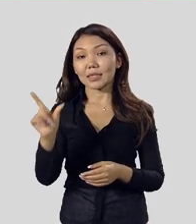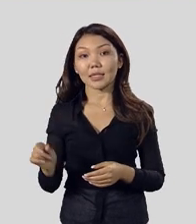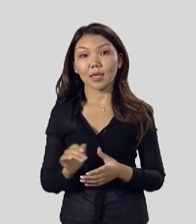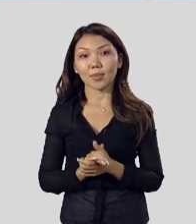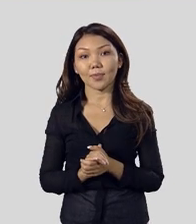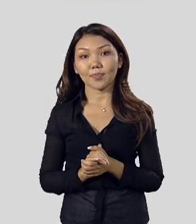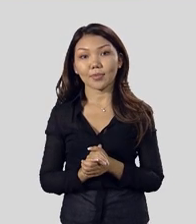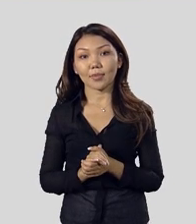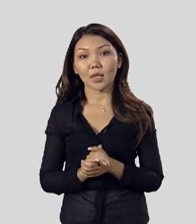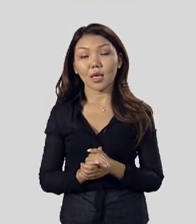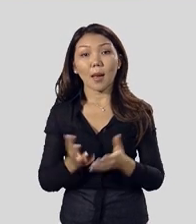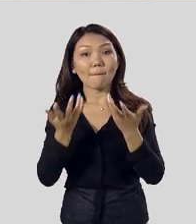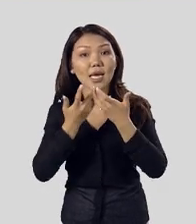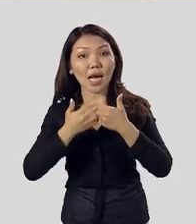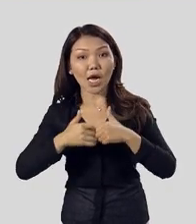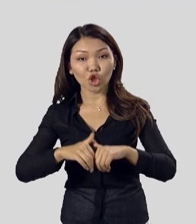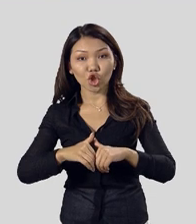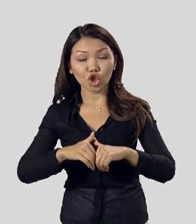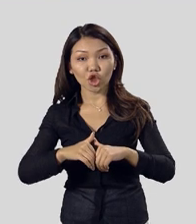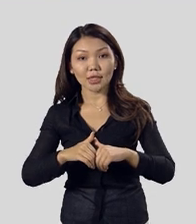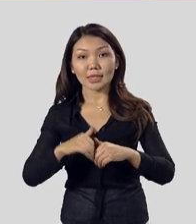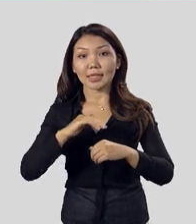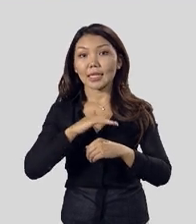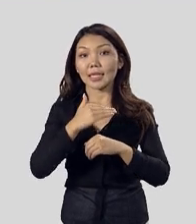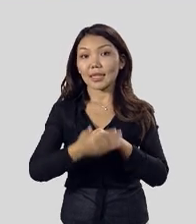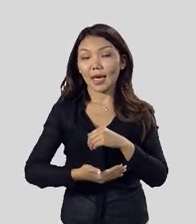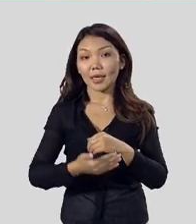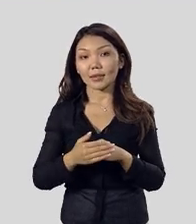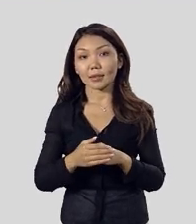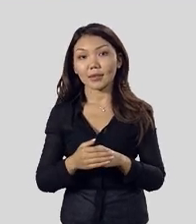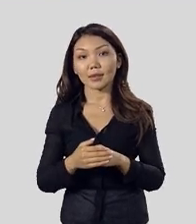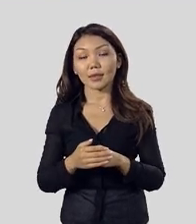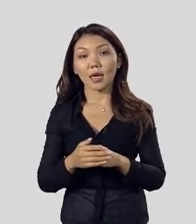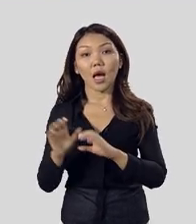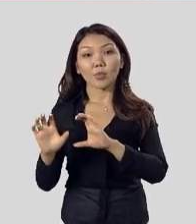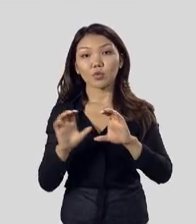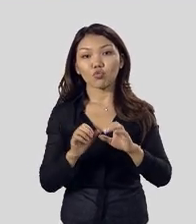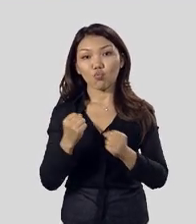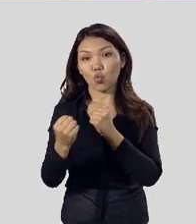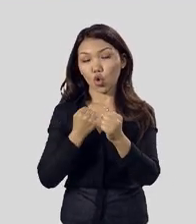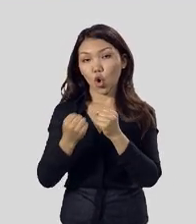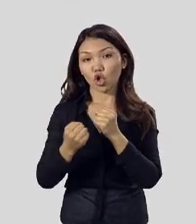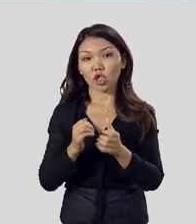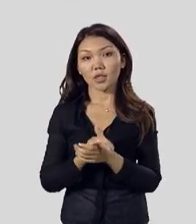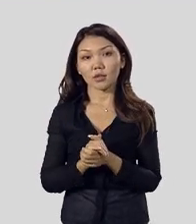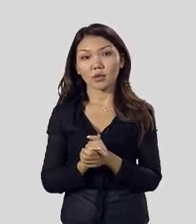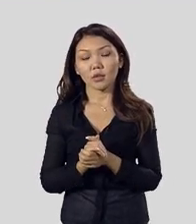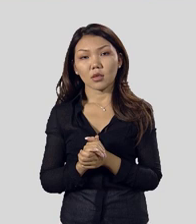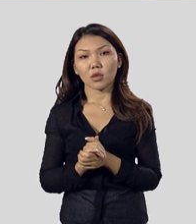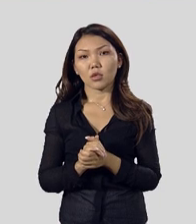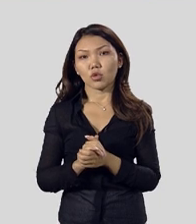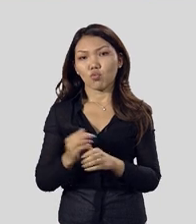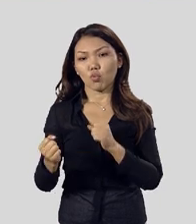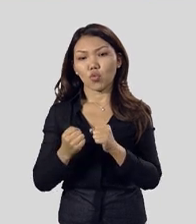механические ткани обеспечивают прочность растений состоят из толсто стен их